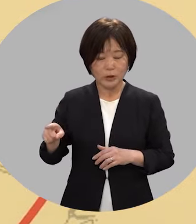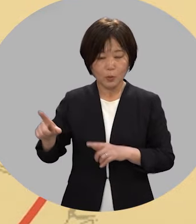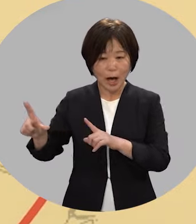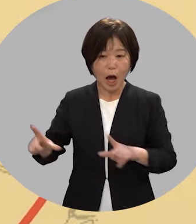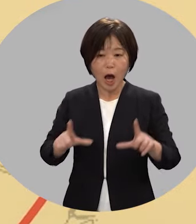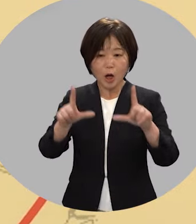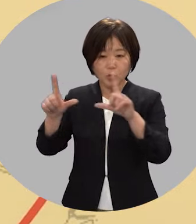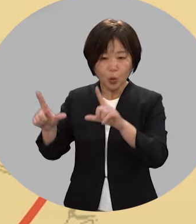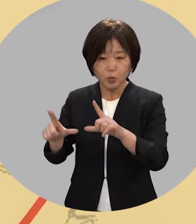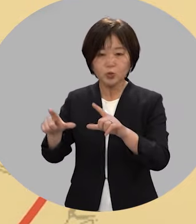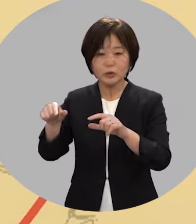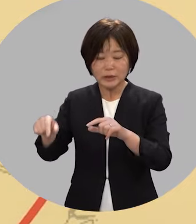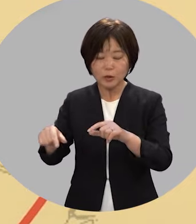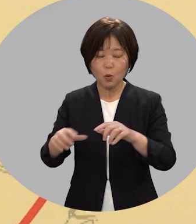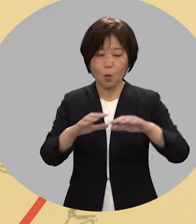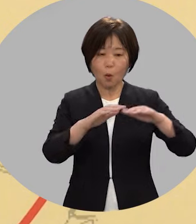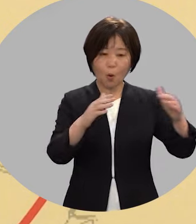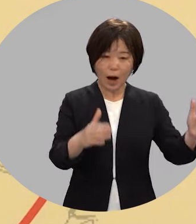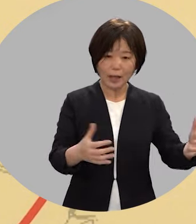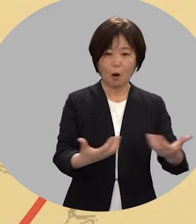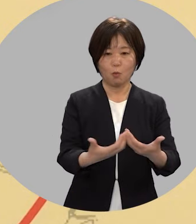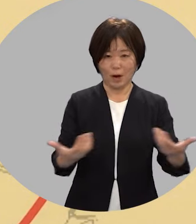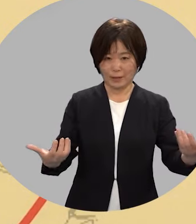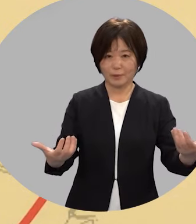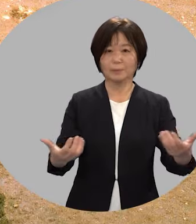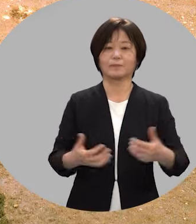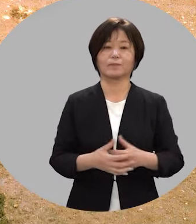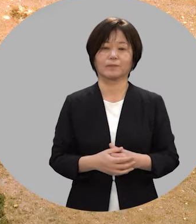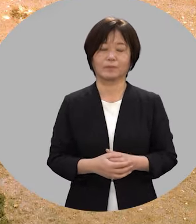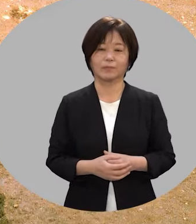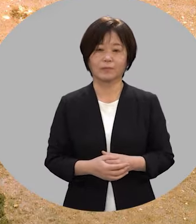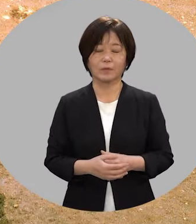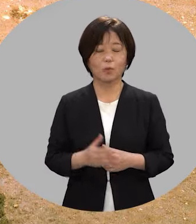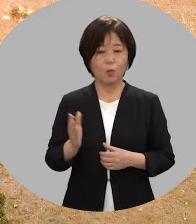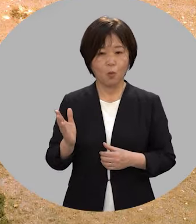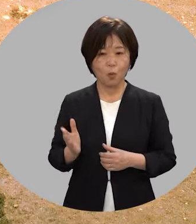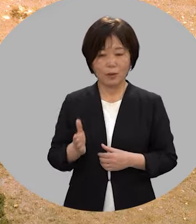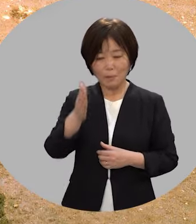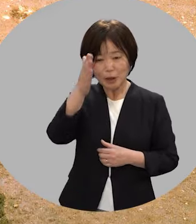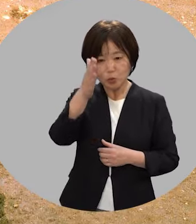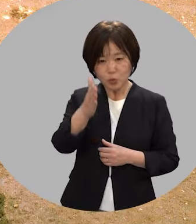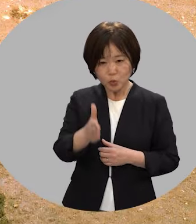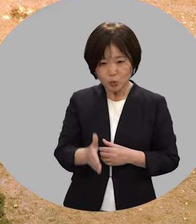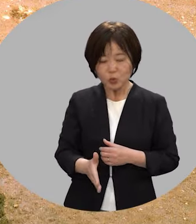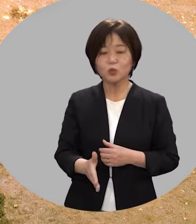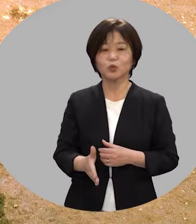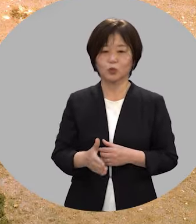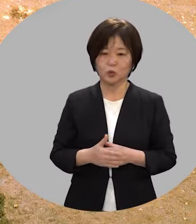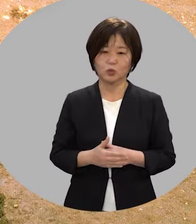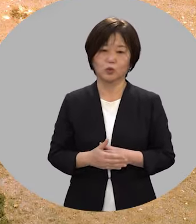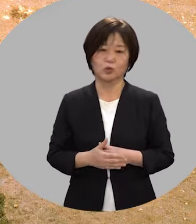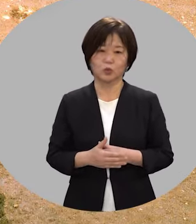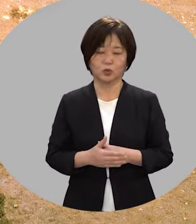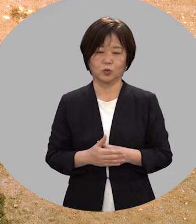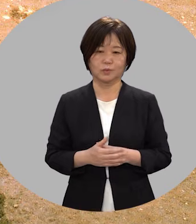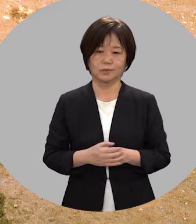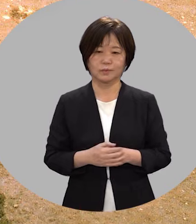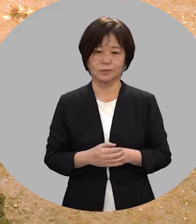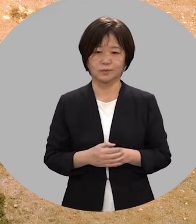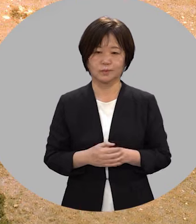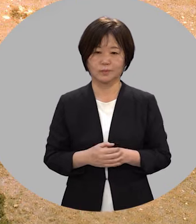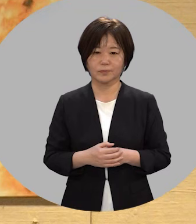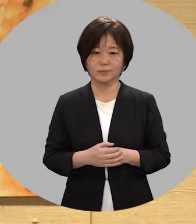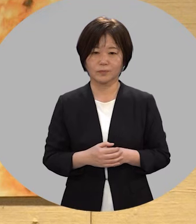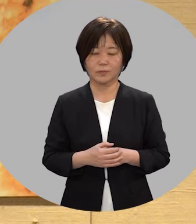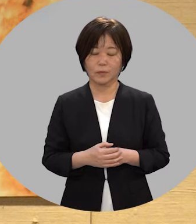集落の居住域と墓域を分けていたということが分かりました。このように環濠がまっすぐこの法南町峰遺跡群では出てきております